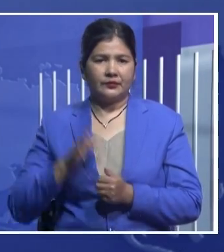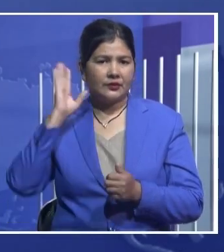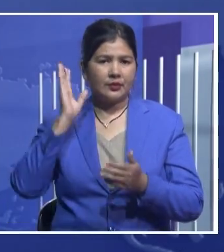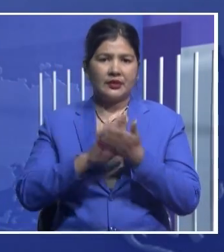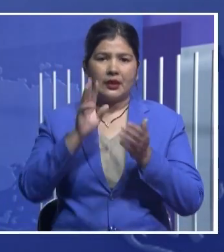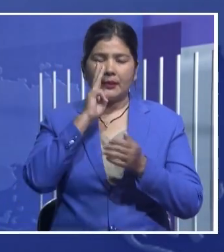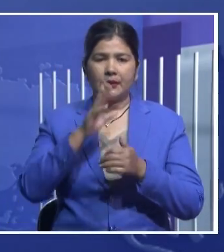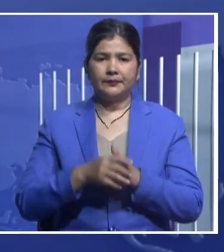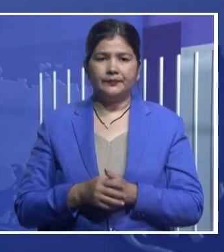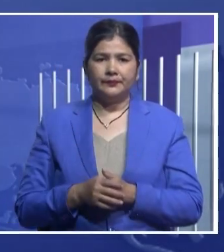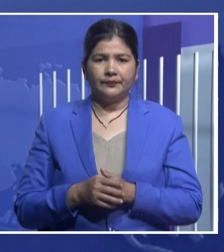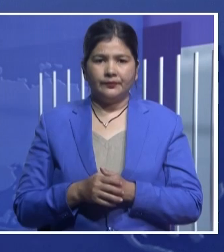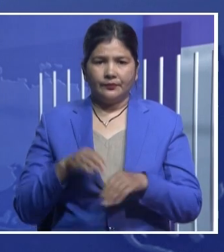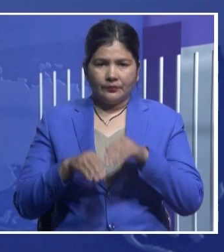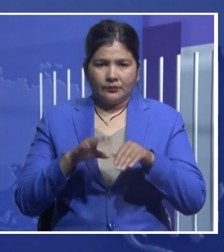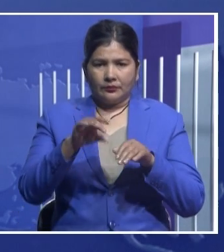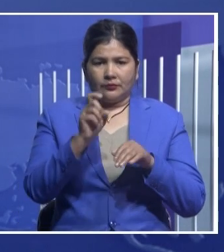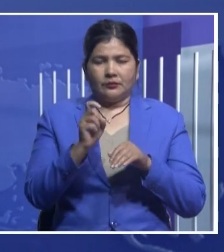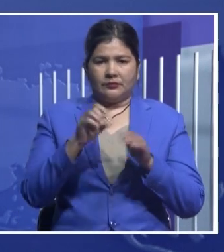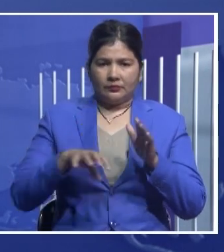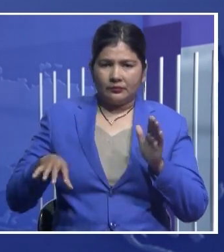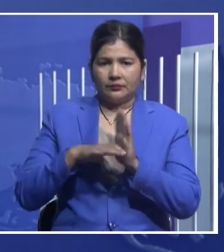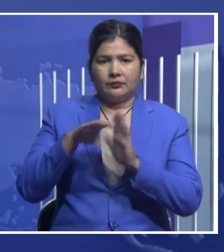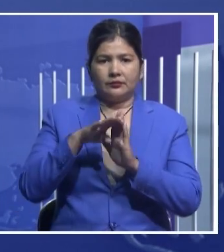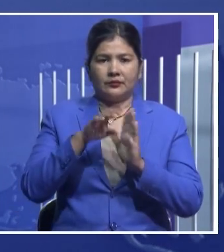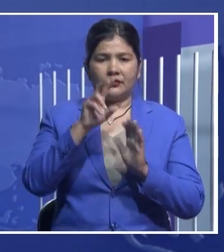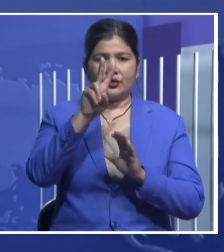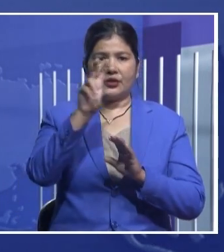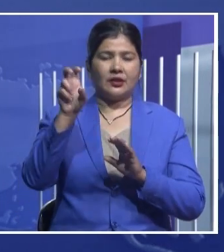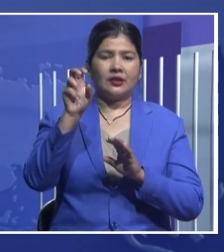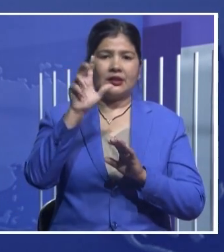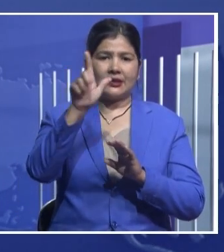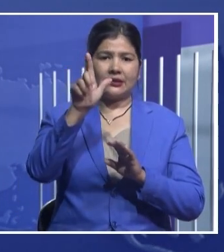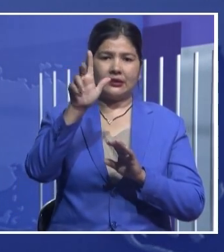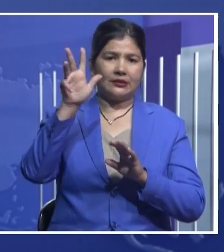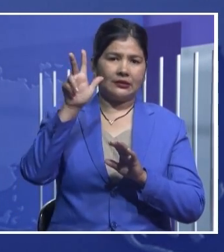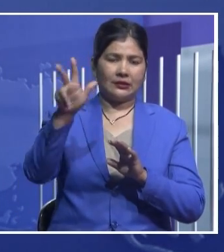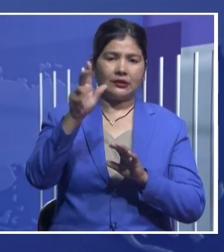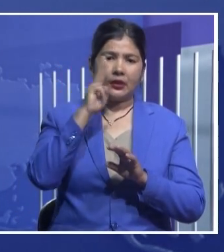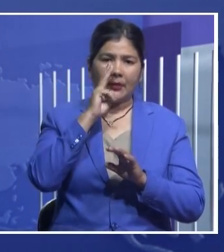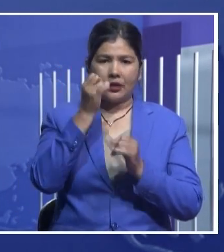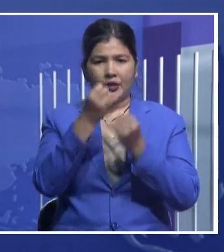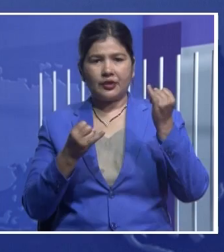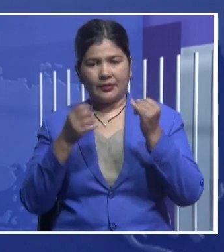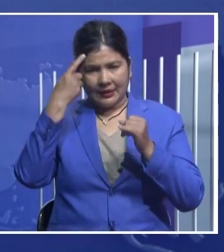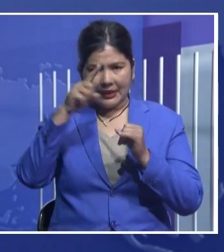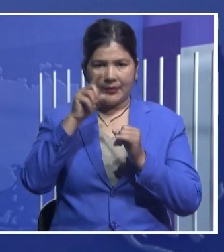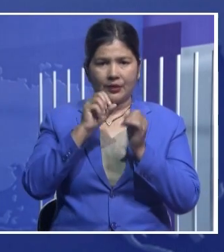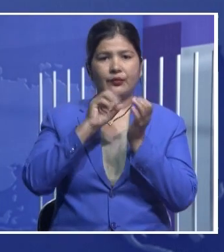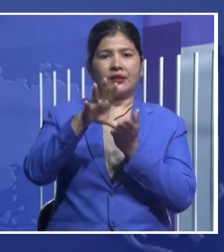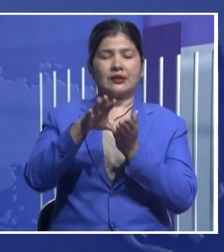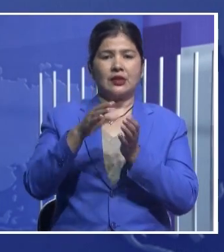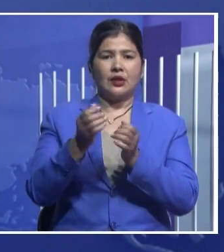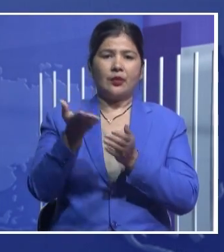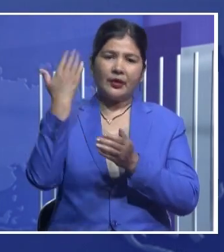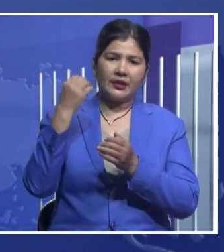समाचार अब विस्तारमा। निर्वाचन आयोगले स्थानीय तह निर्वाचन 2078 उम्मेदवारको अन्तिम नामावली प्रकाशन हुनु पूर्व नै मतपत्र छपाई सुरु